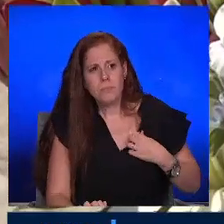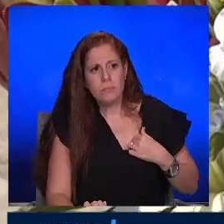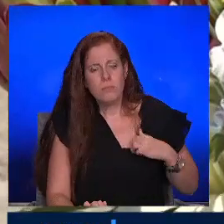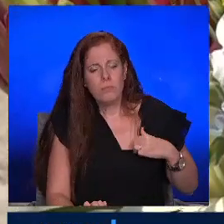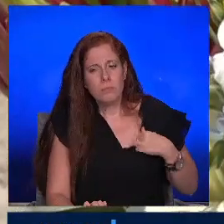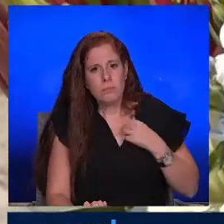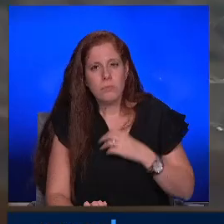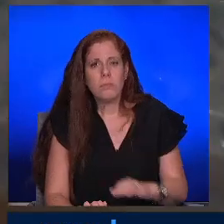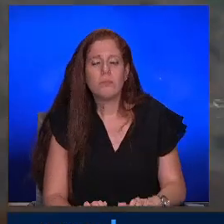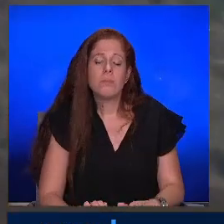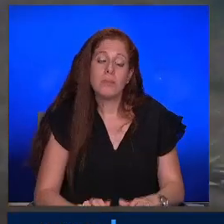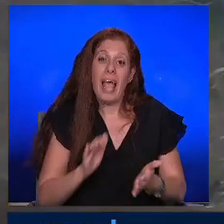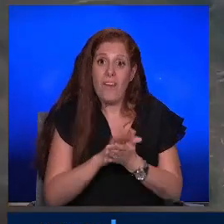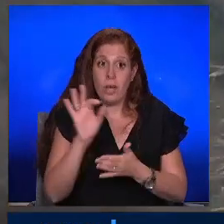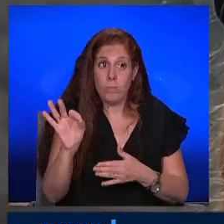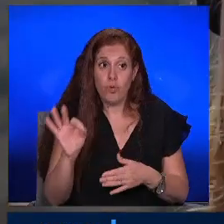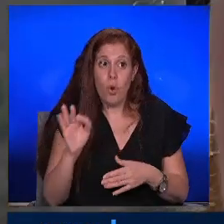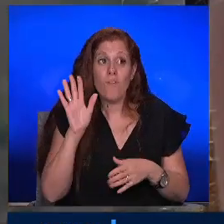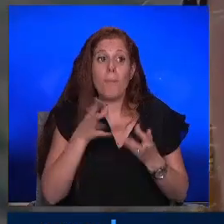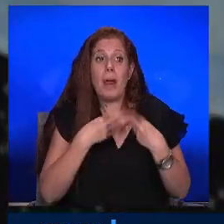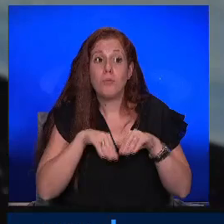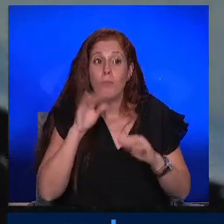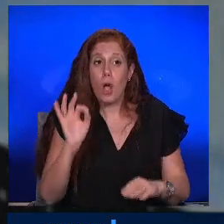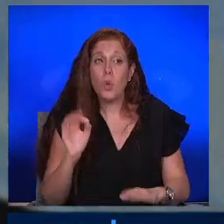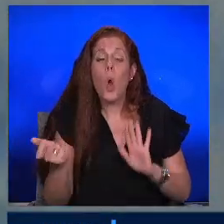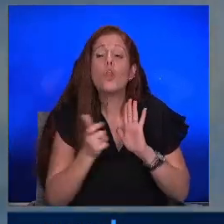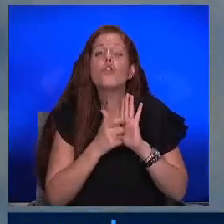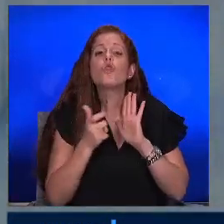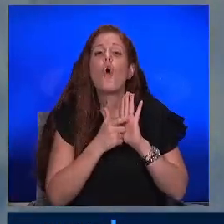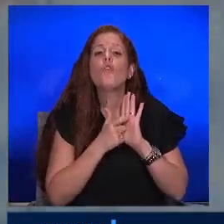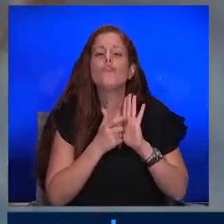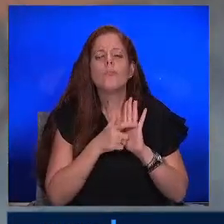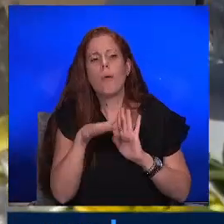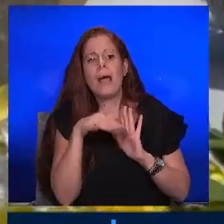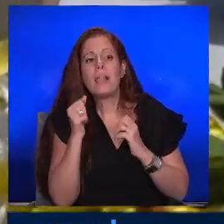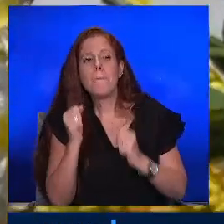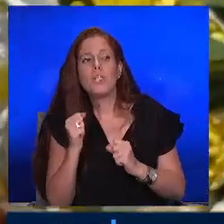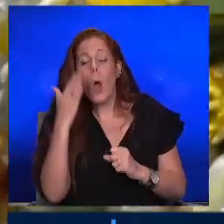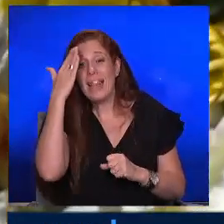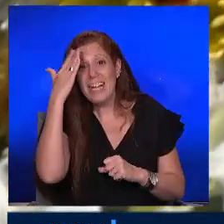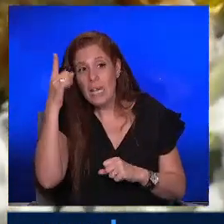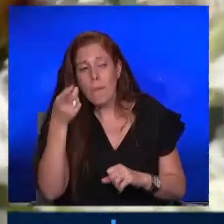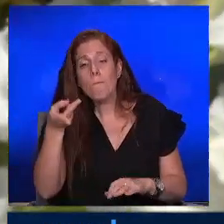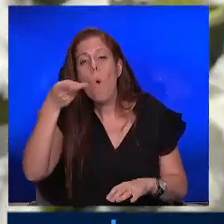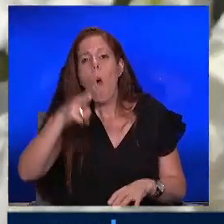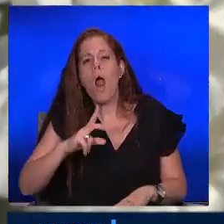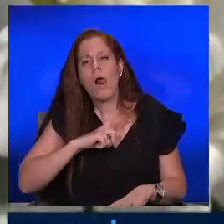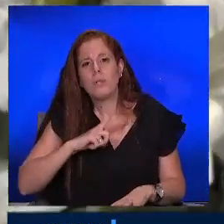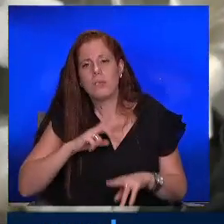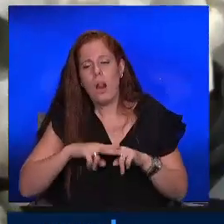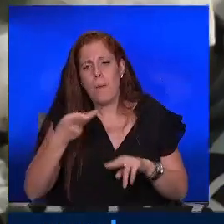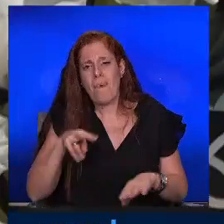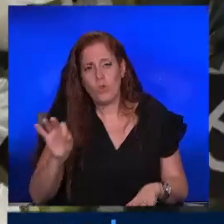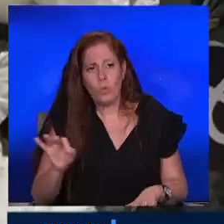חבריו מהצבא של הקצין, כמו גם בני משפחתו, דורשים שמערכת הביטחון תכיר בו חלל צה"ל לאחר מותו. העובדה